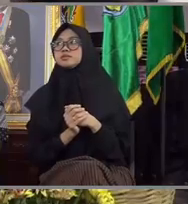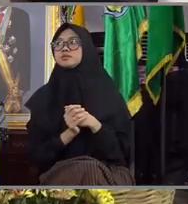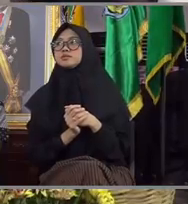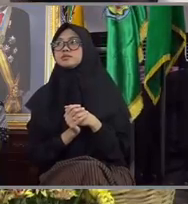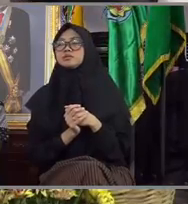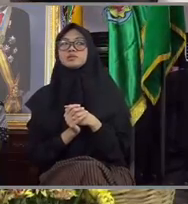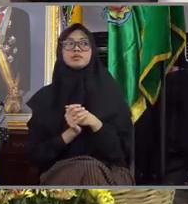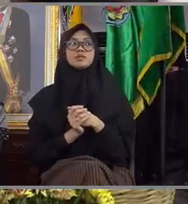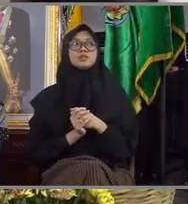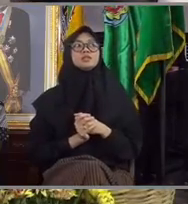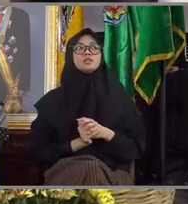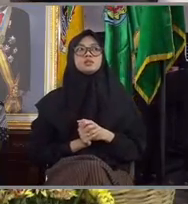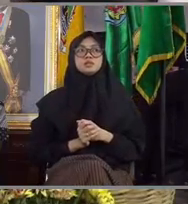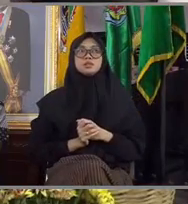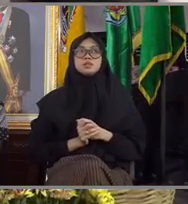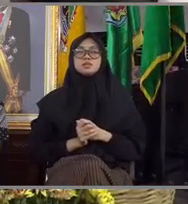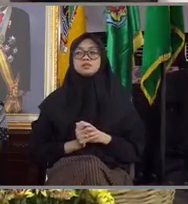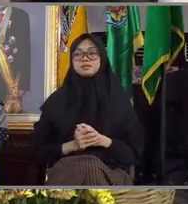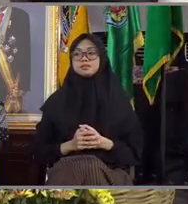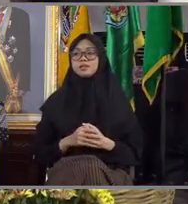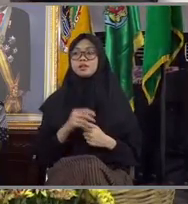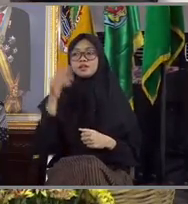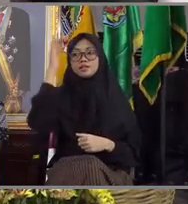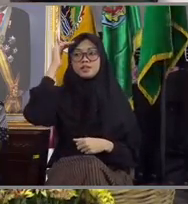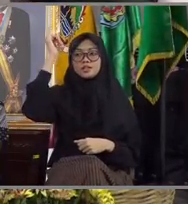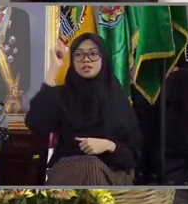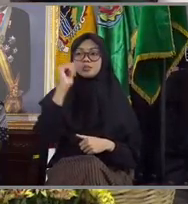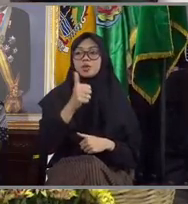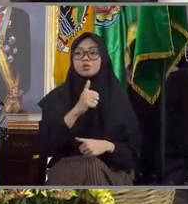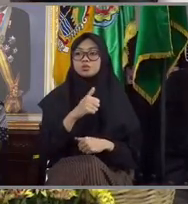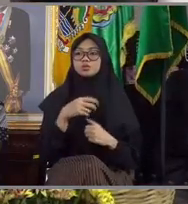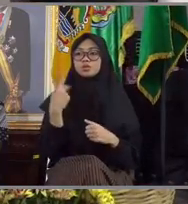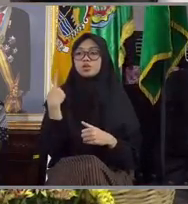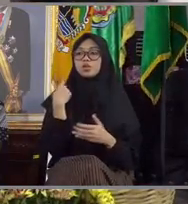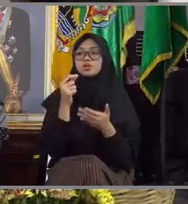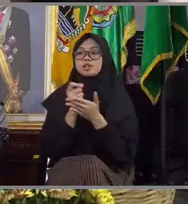wabarakatuh Waalaikumsalam Kenya baik ya